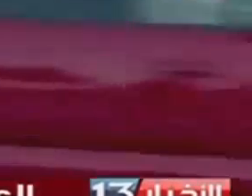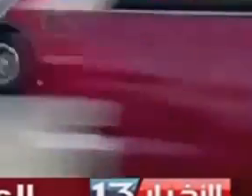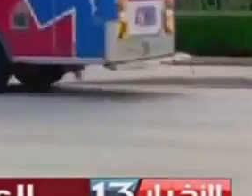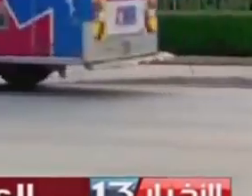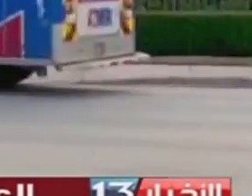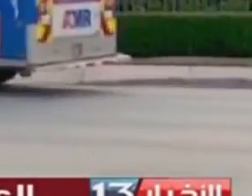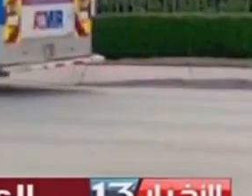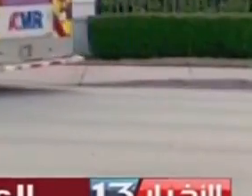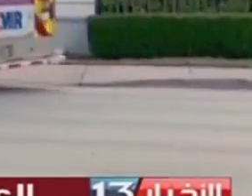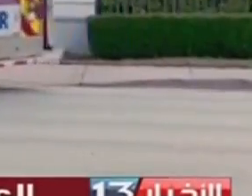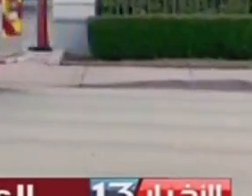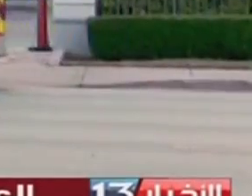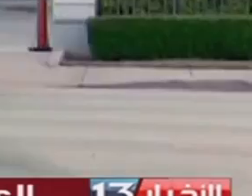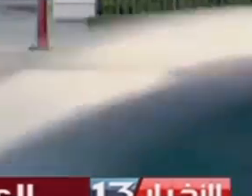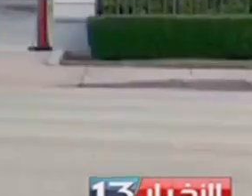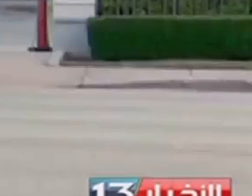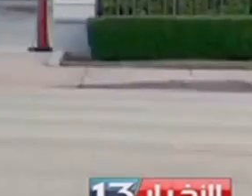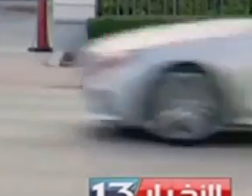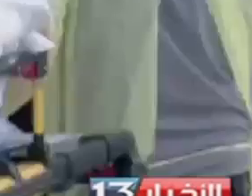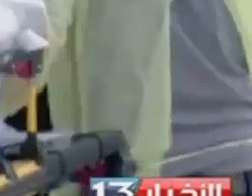ثبوت تورطها في ذلك.